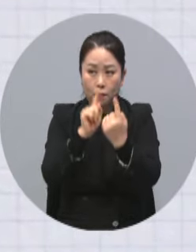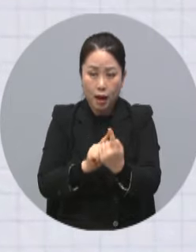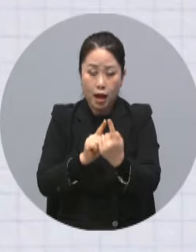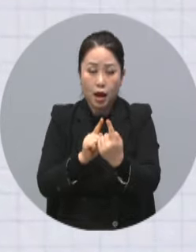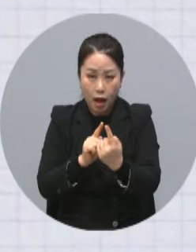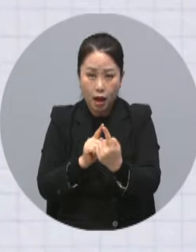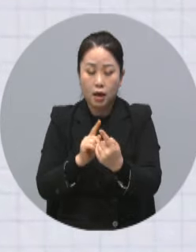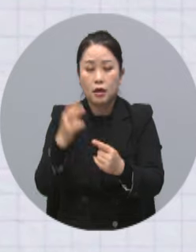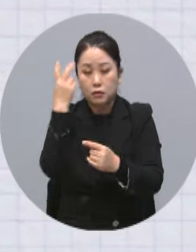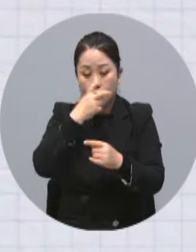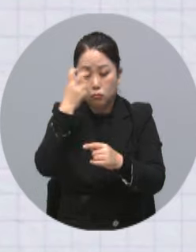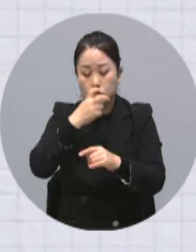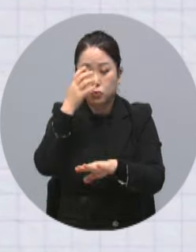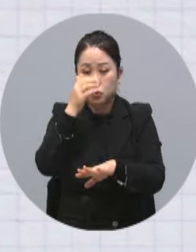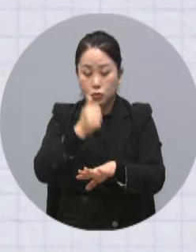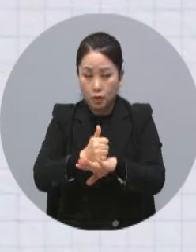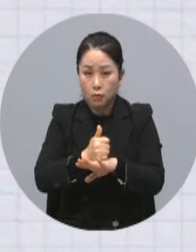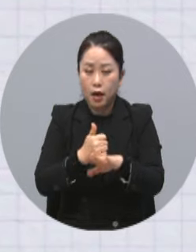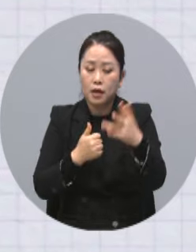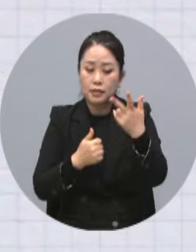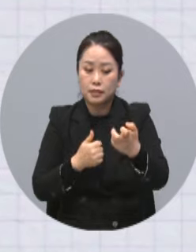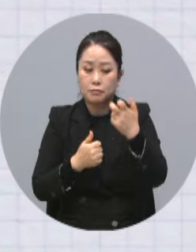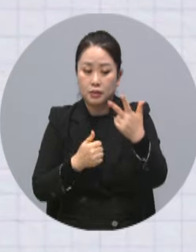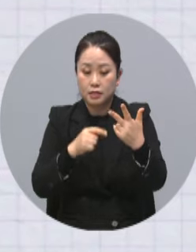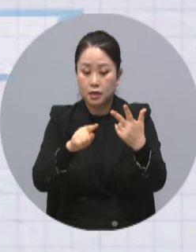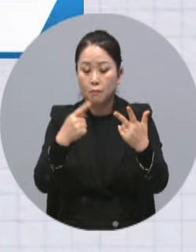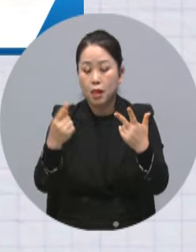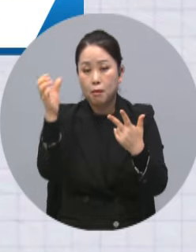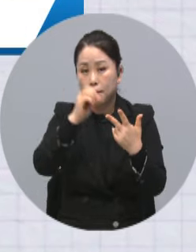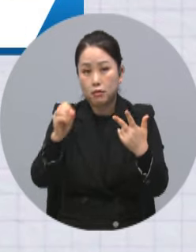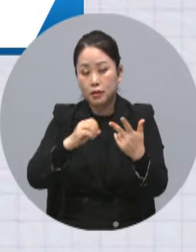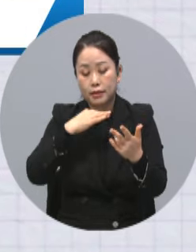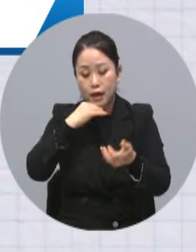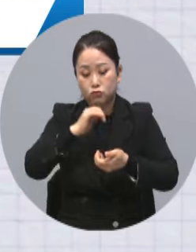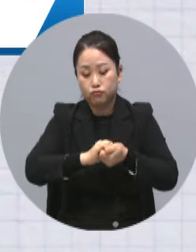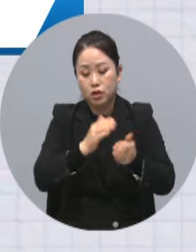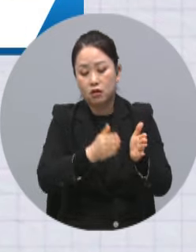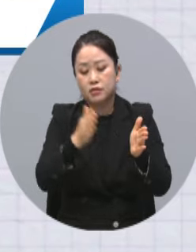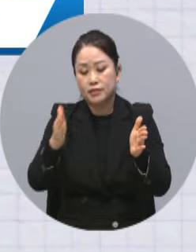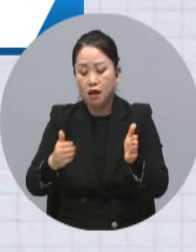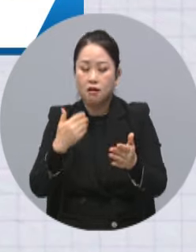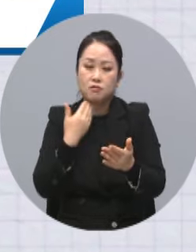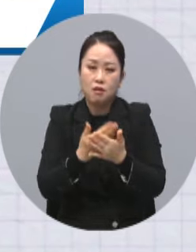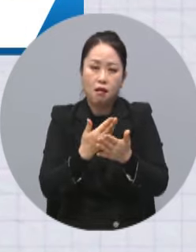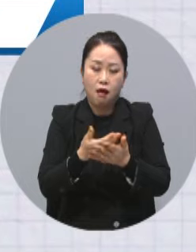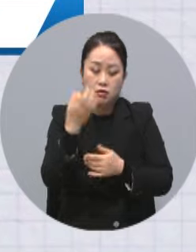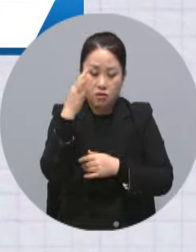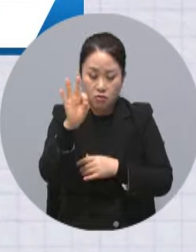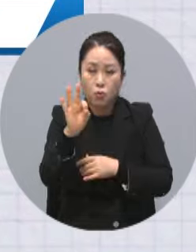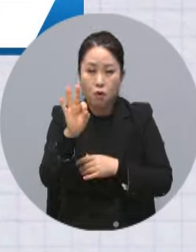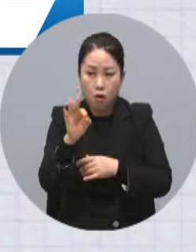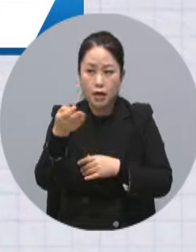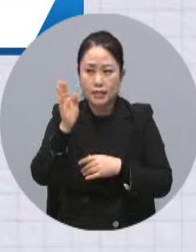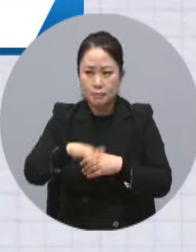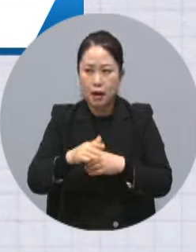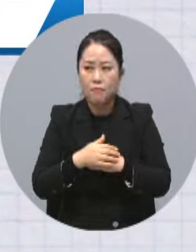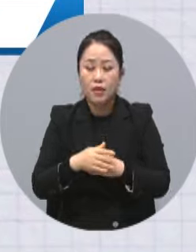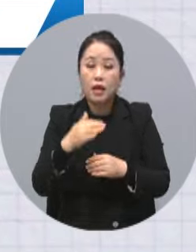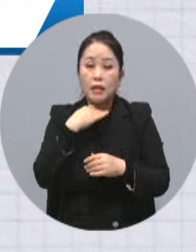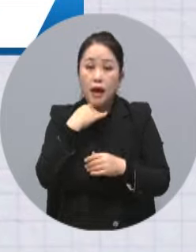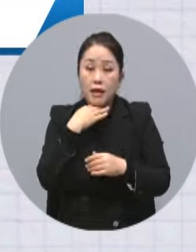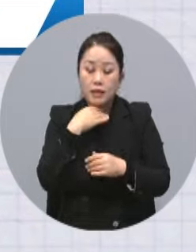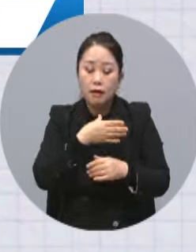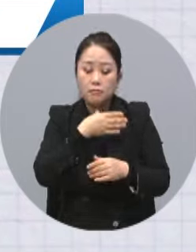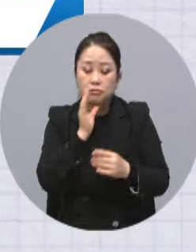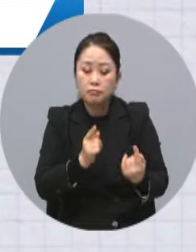77.1% 정년 연장에 찬성했는데 기대수명 증가와 저출산에 따른 인구 감소 지역경제